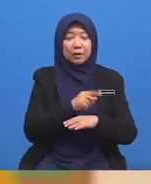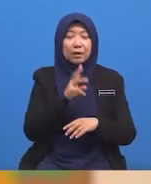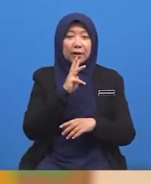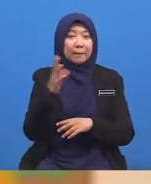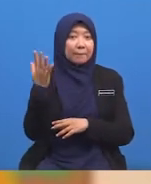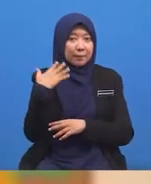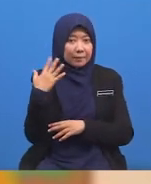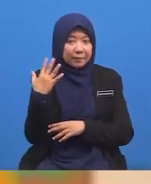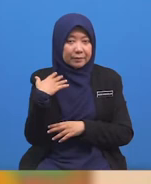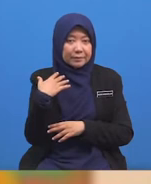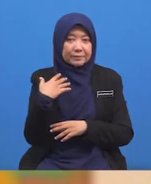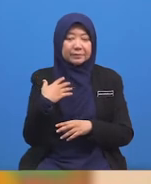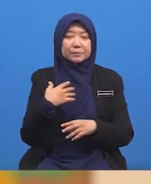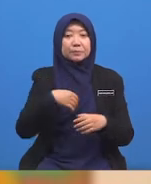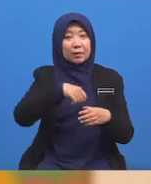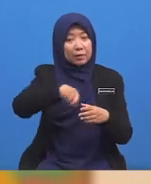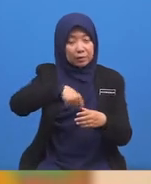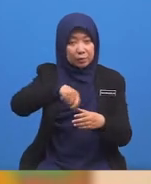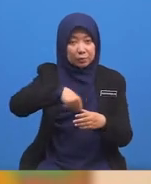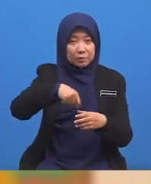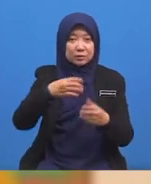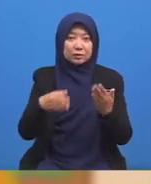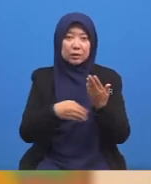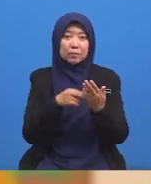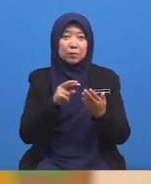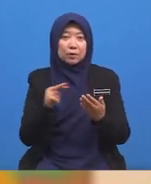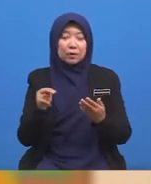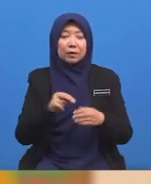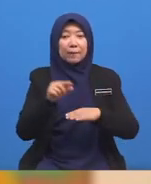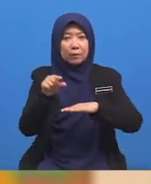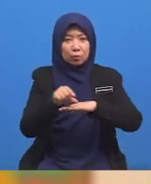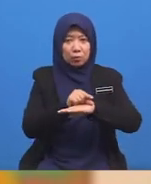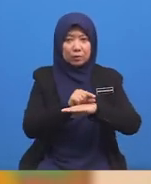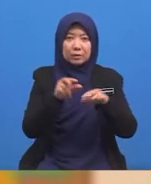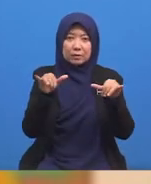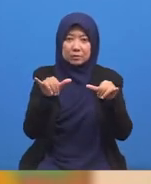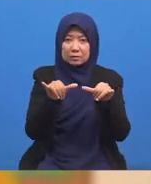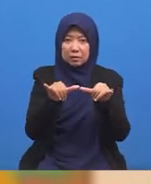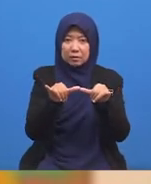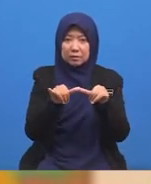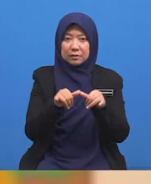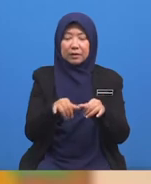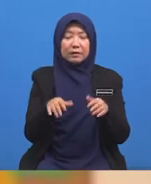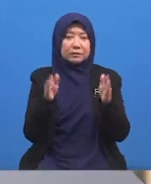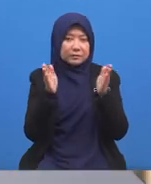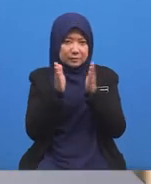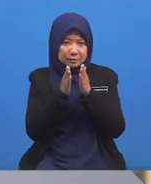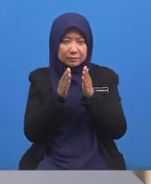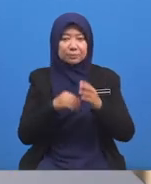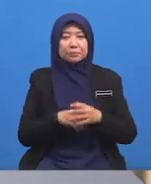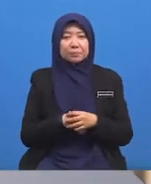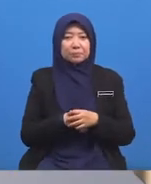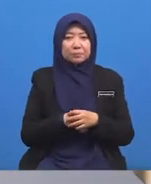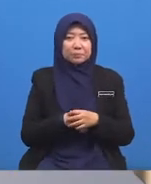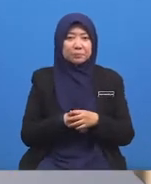panas, mengaduk-aduk campuran dan menggunakan saiz gula yang lebih kecil.